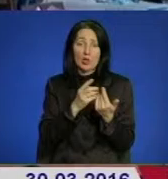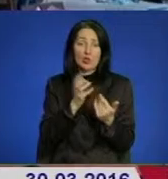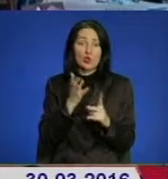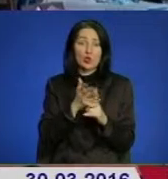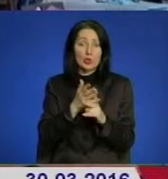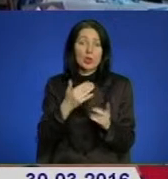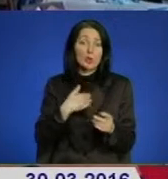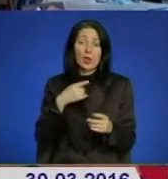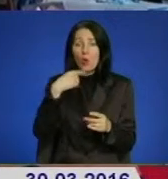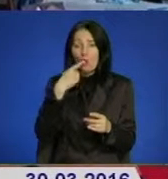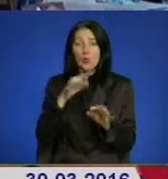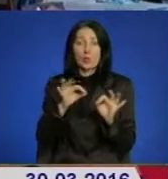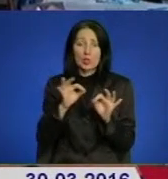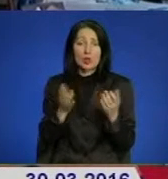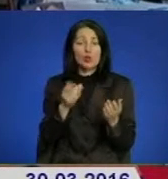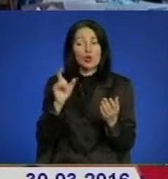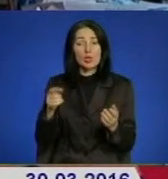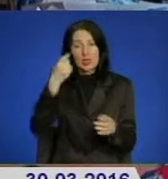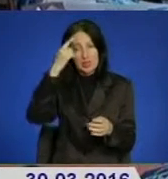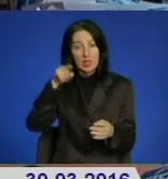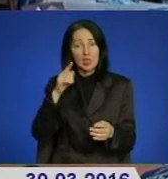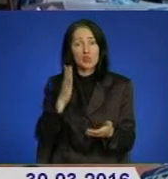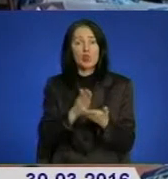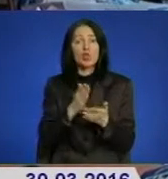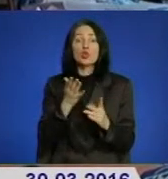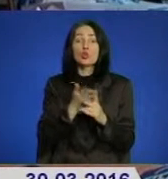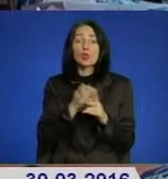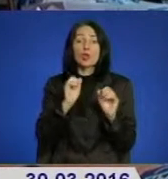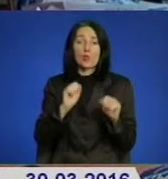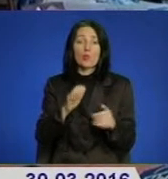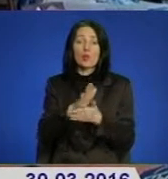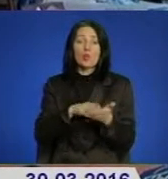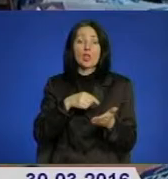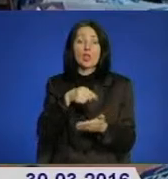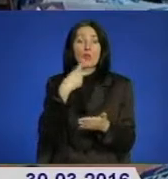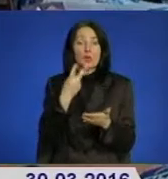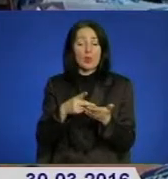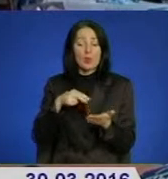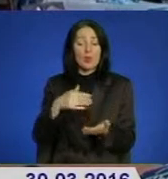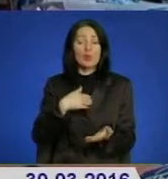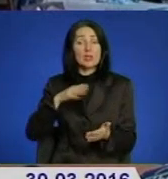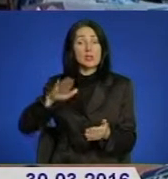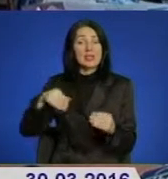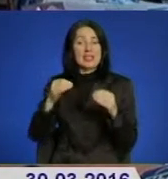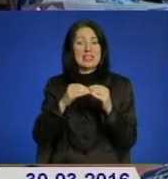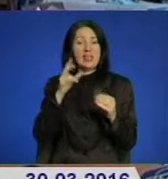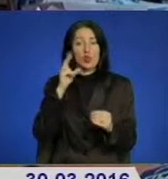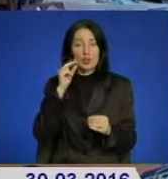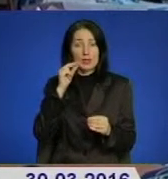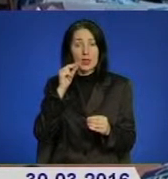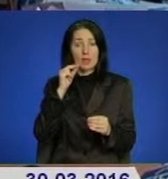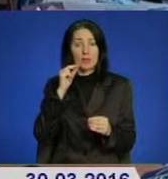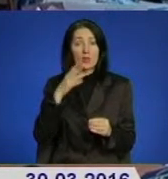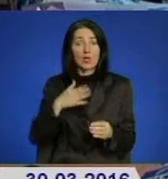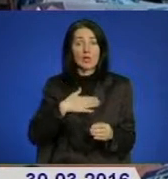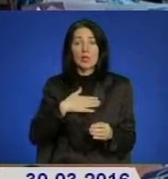то ми і говоримо це. Але якщо людина знає, що в неї є субсидії, вона може подати показник, підійти до нас після 10-го числа, в